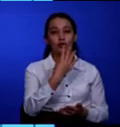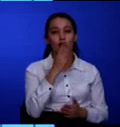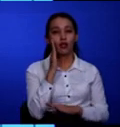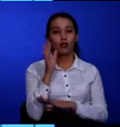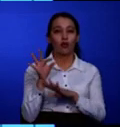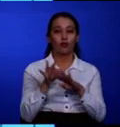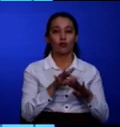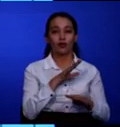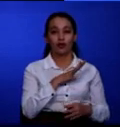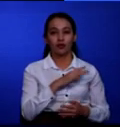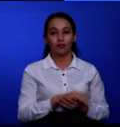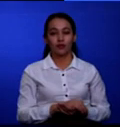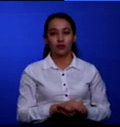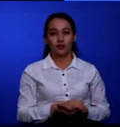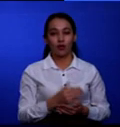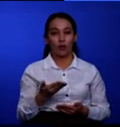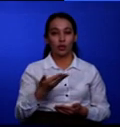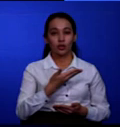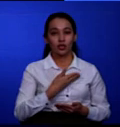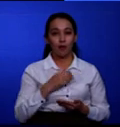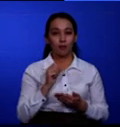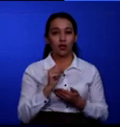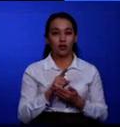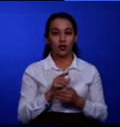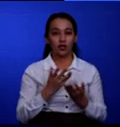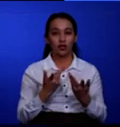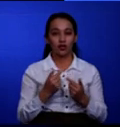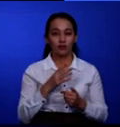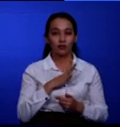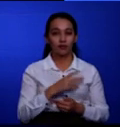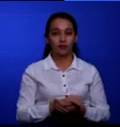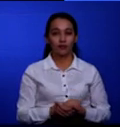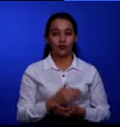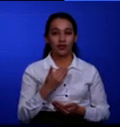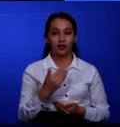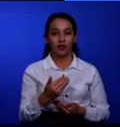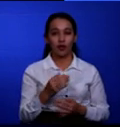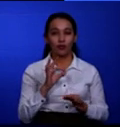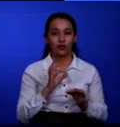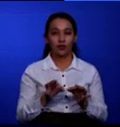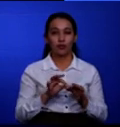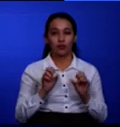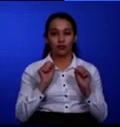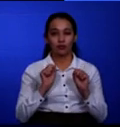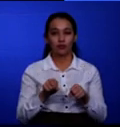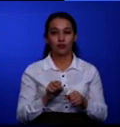keltirilgan. Biz masalani yechdik. Siz uni tekshirib oling.